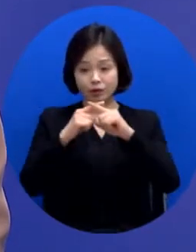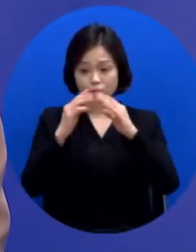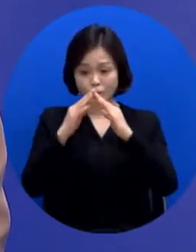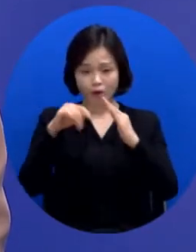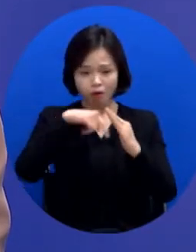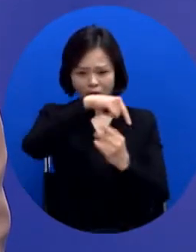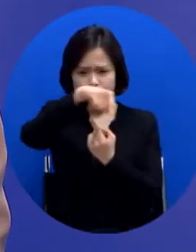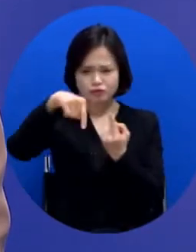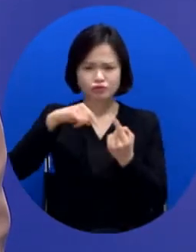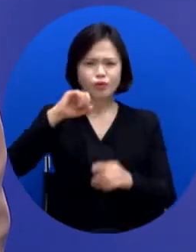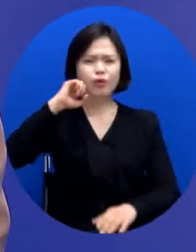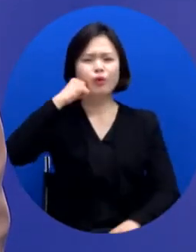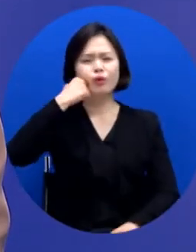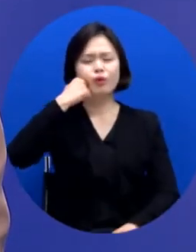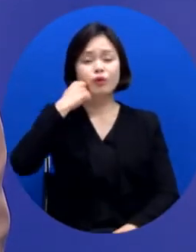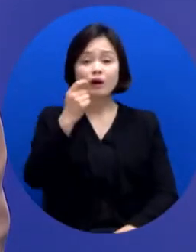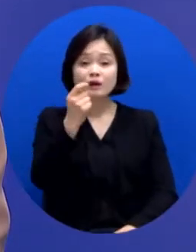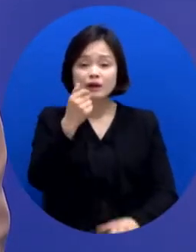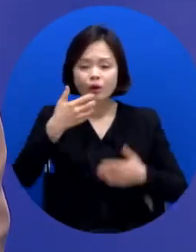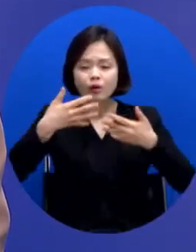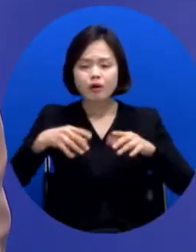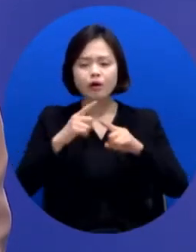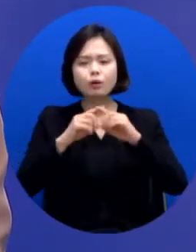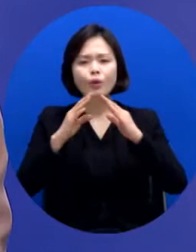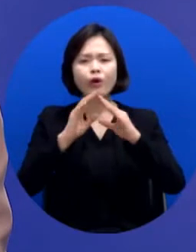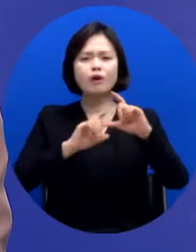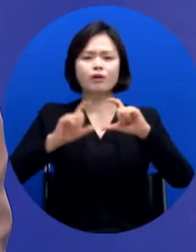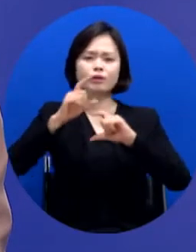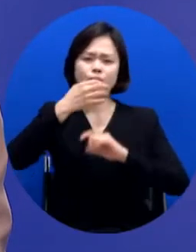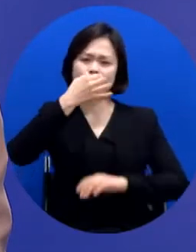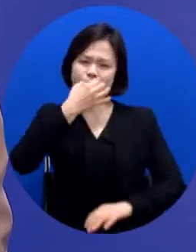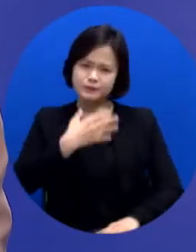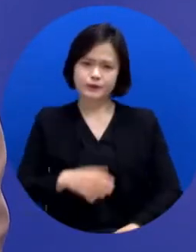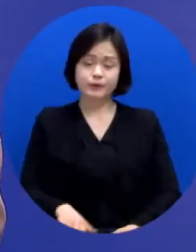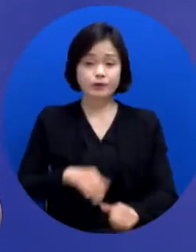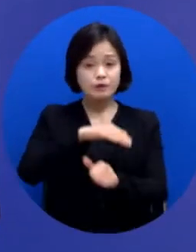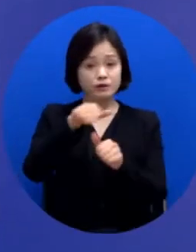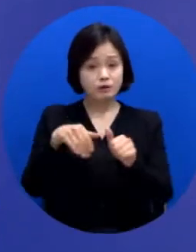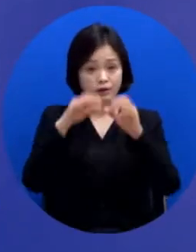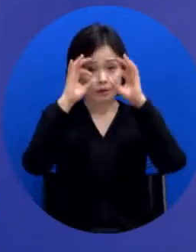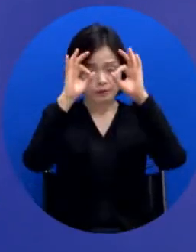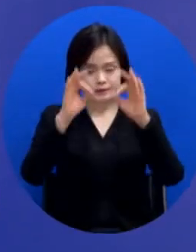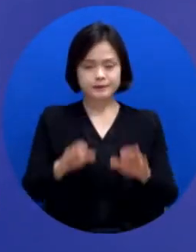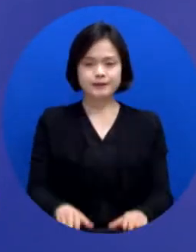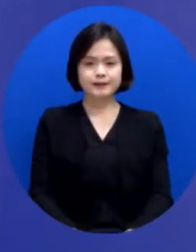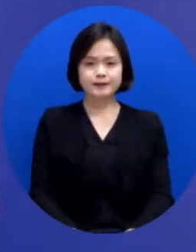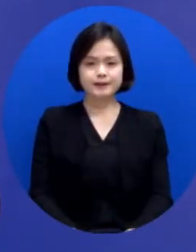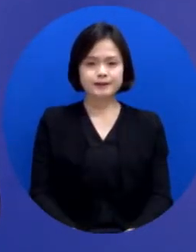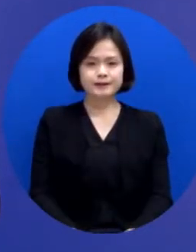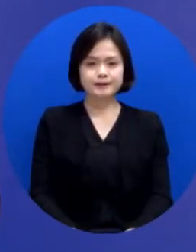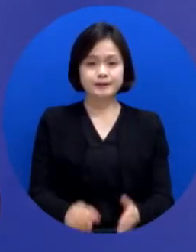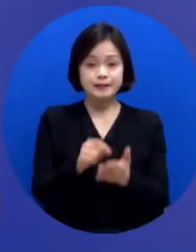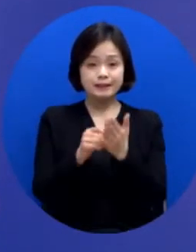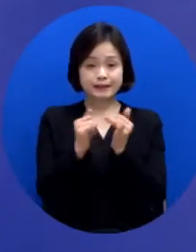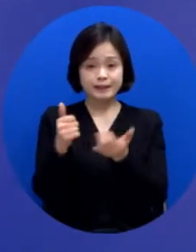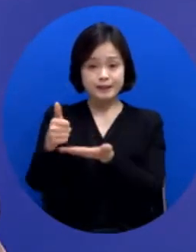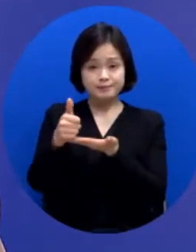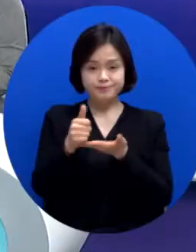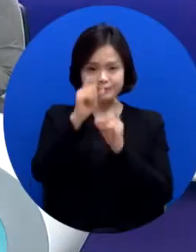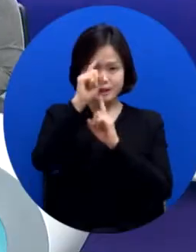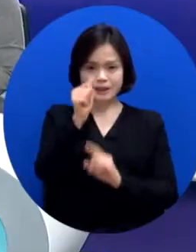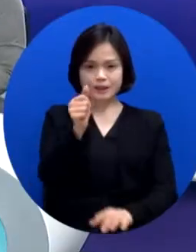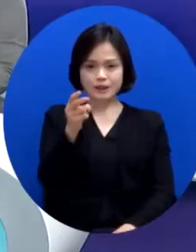있는데요 작은 교회들의 어려움은 더 크다고 합니다 작은교회 상황 한번 들어보겠습니다 기독교연합신문 이현주 기자 왕자 입니다